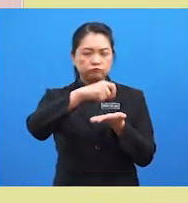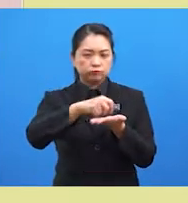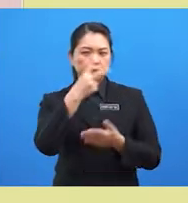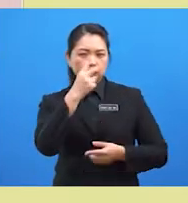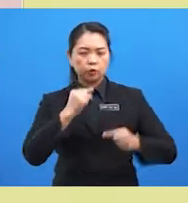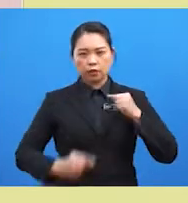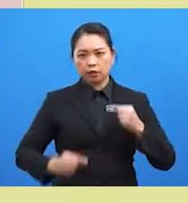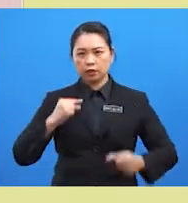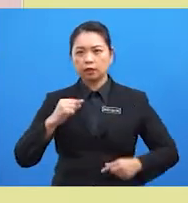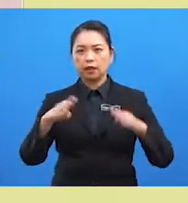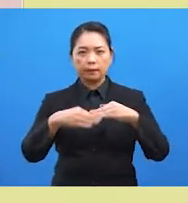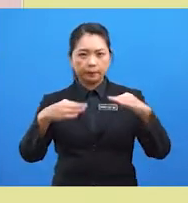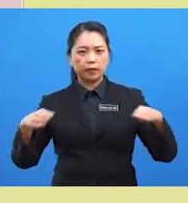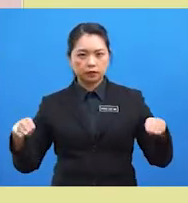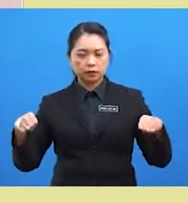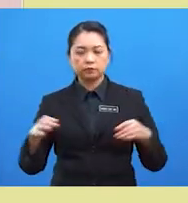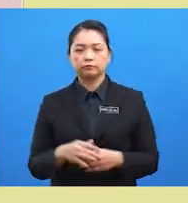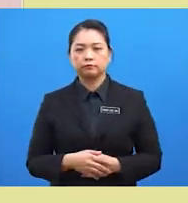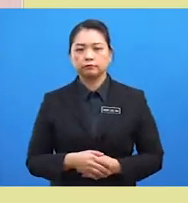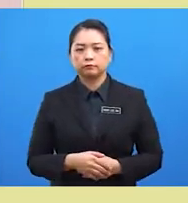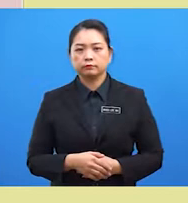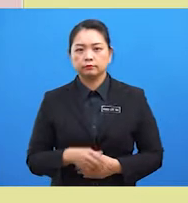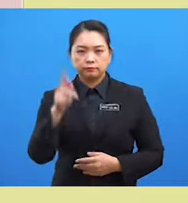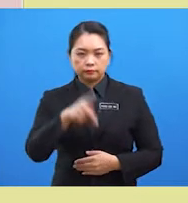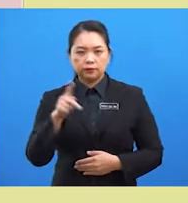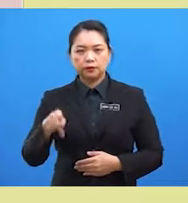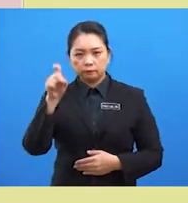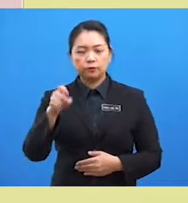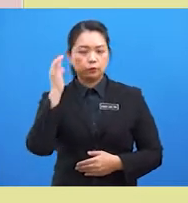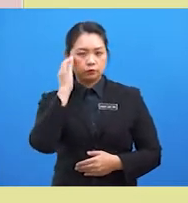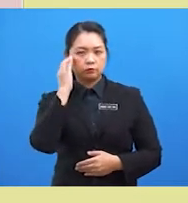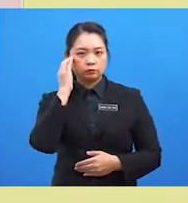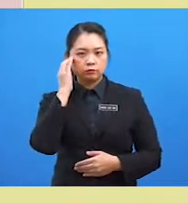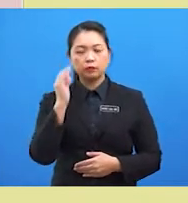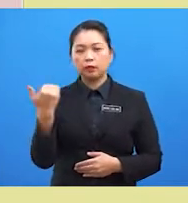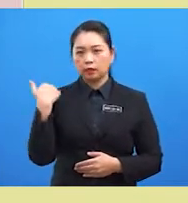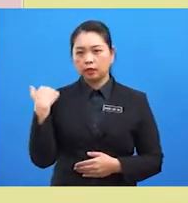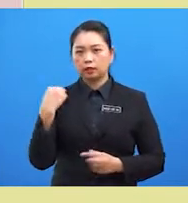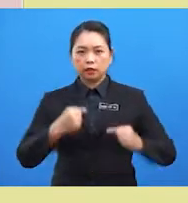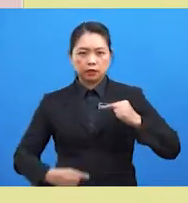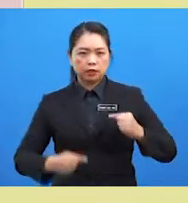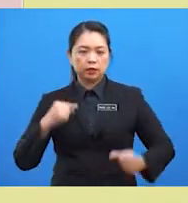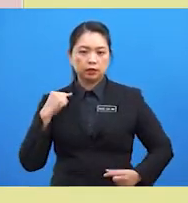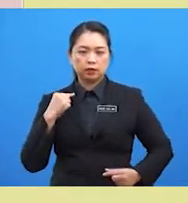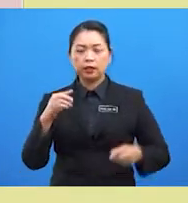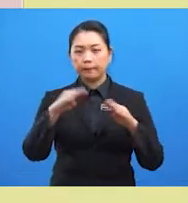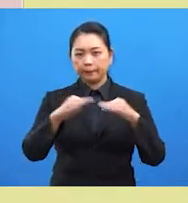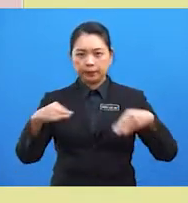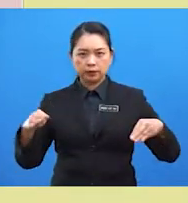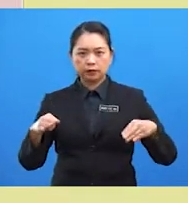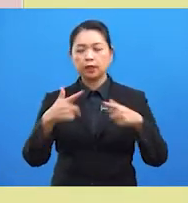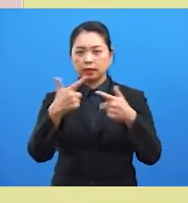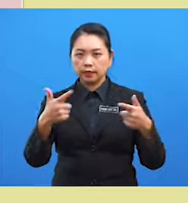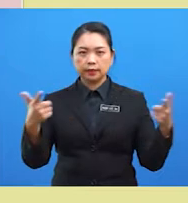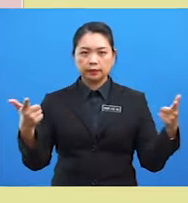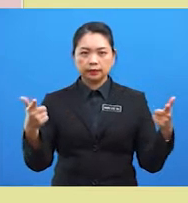gaya bahasa. Pelajar perlu memastikan bahawa terdapat gaya bahasa yang